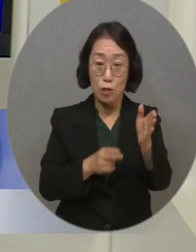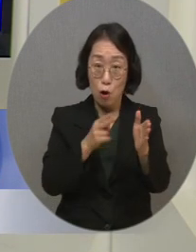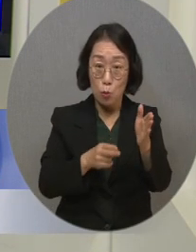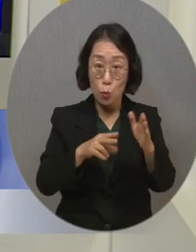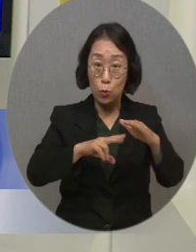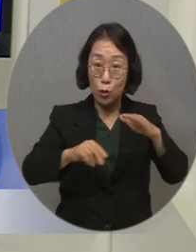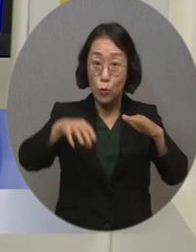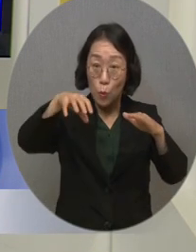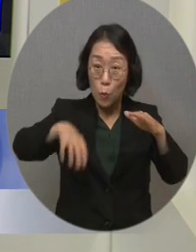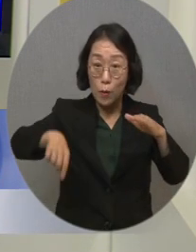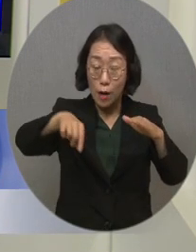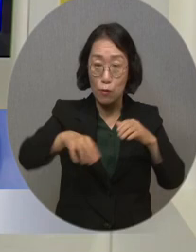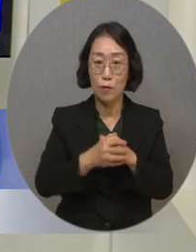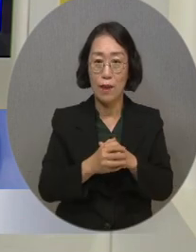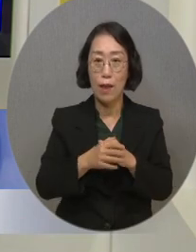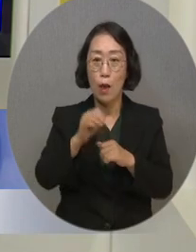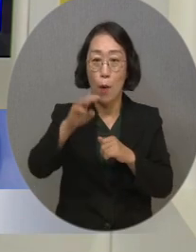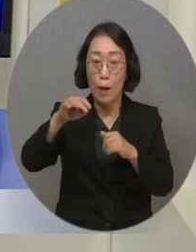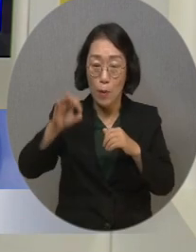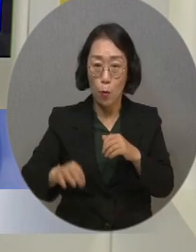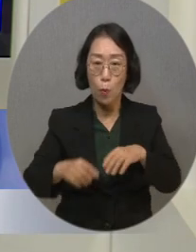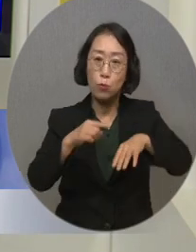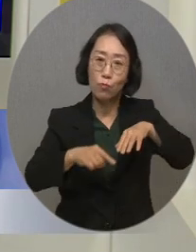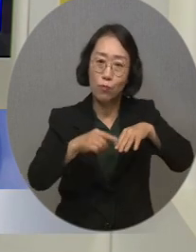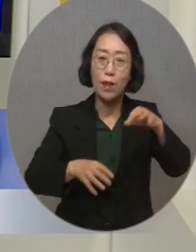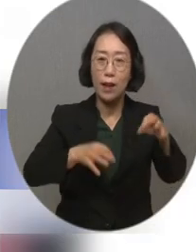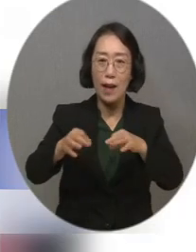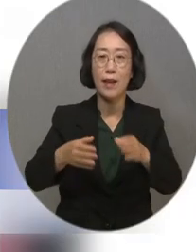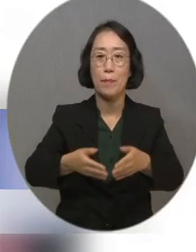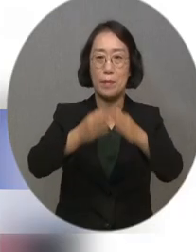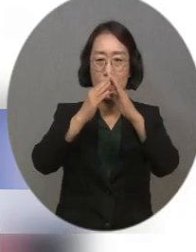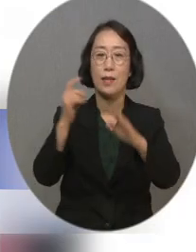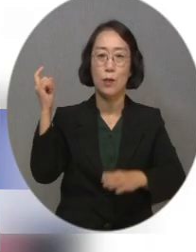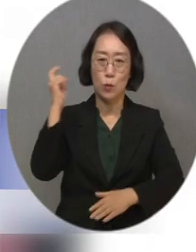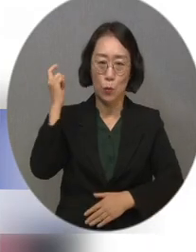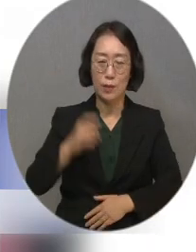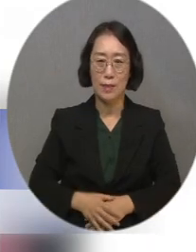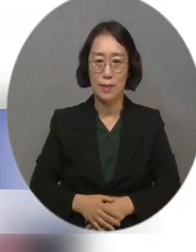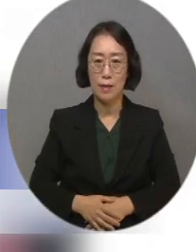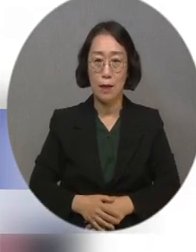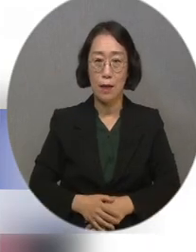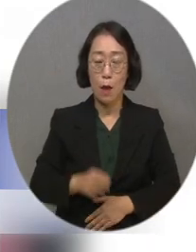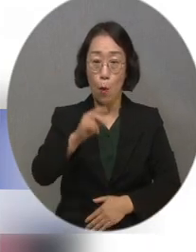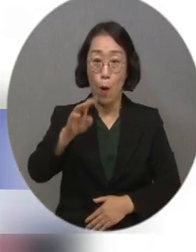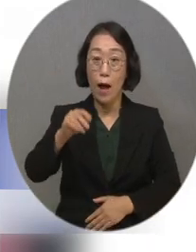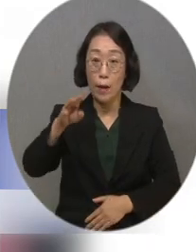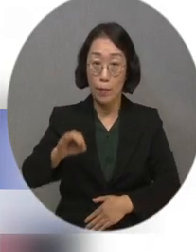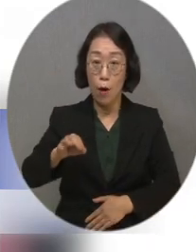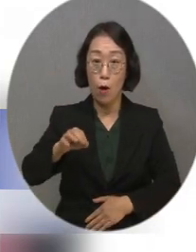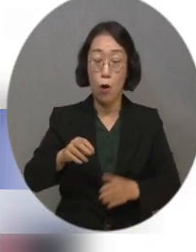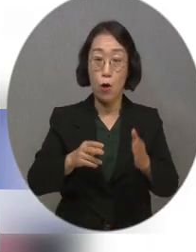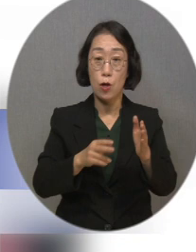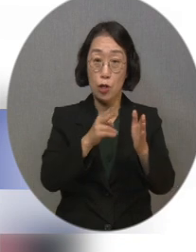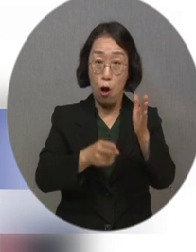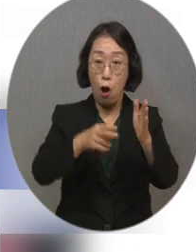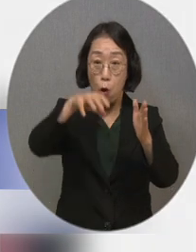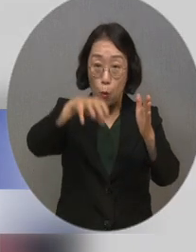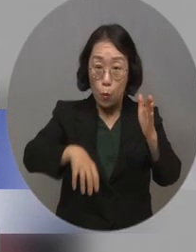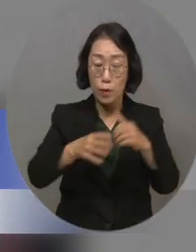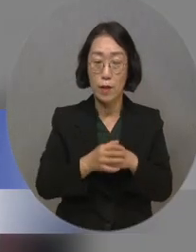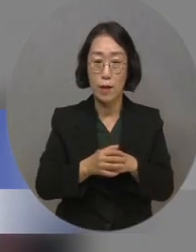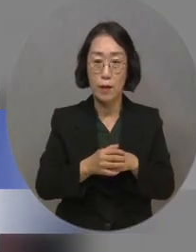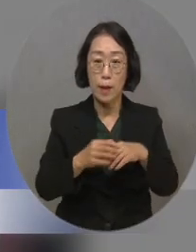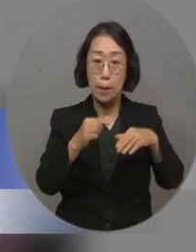섬섬옥수 광명역 점을 개소했다 소식입니다 광명역 점에는 네일케어 전문교육을 이수한